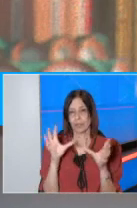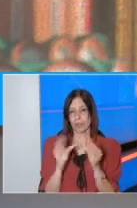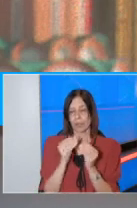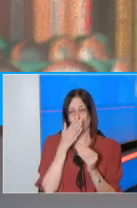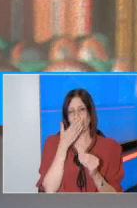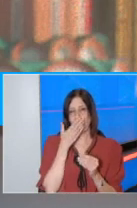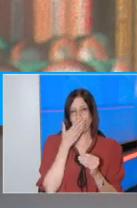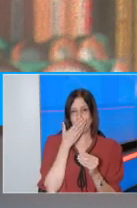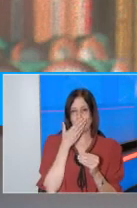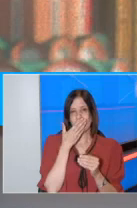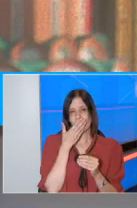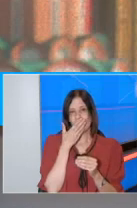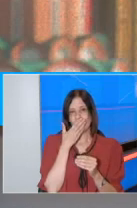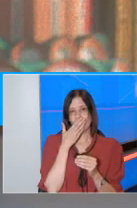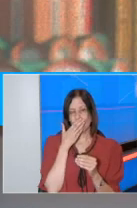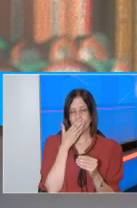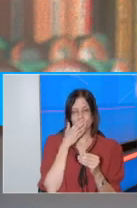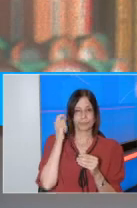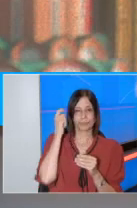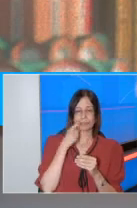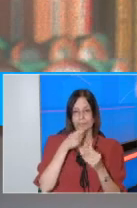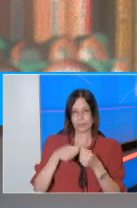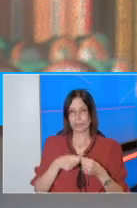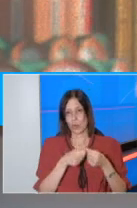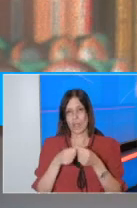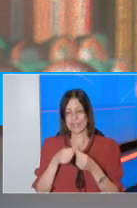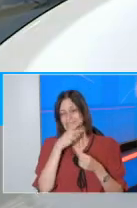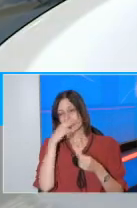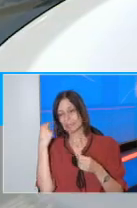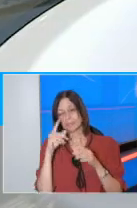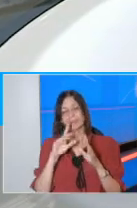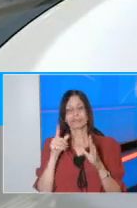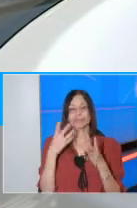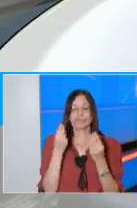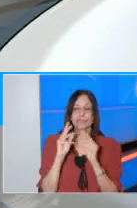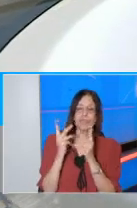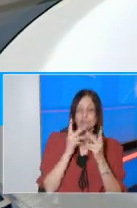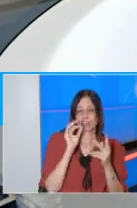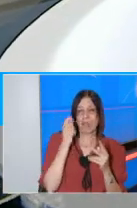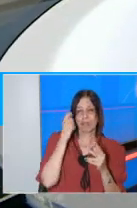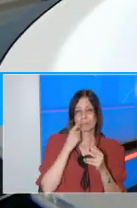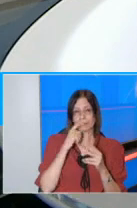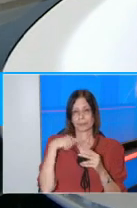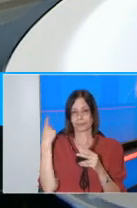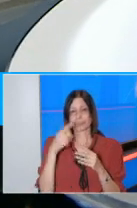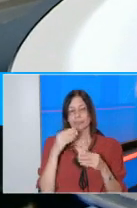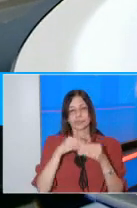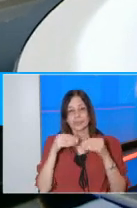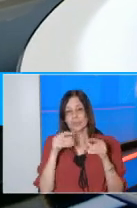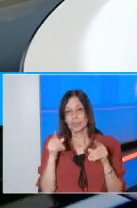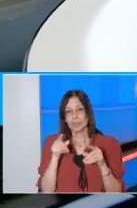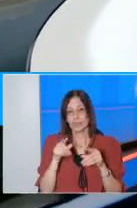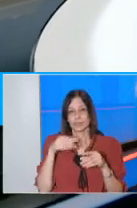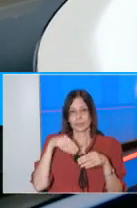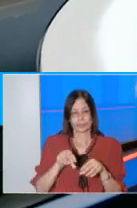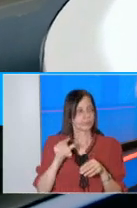איזה פשע מאורגן, אותה רשת סמים. זה מלא קבוצות של עבריינים שכולם השתמשו